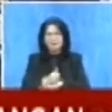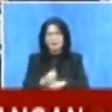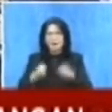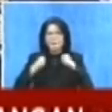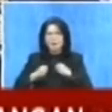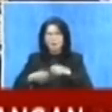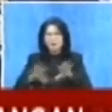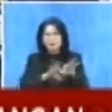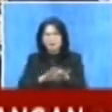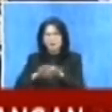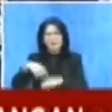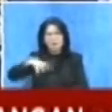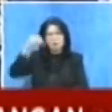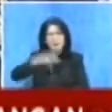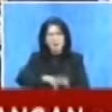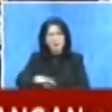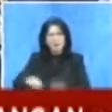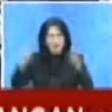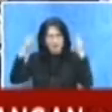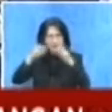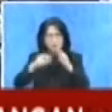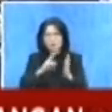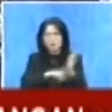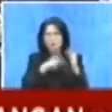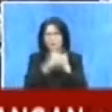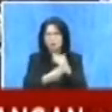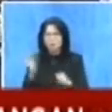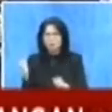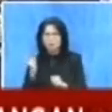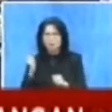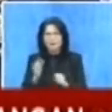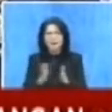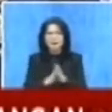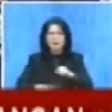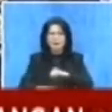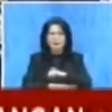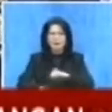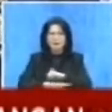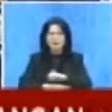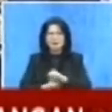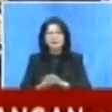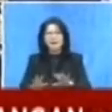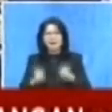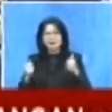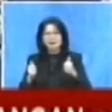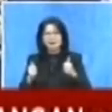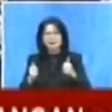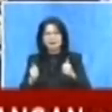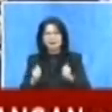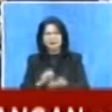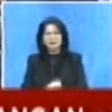pusat dan daerah, fokus terhadap program prioritas dan berbasis hasil serta